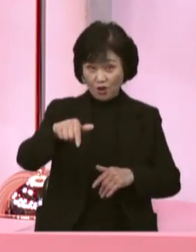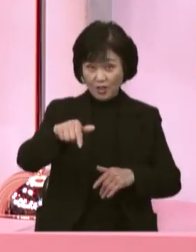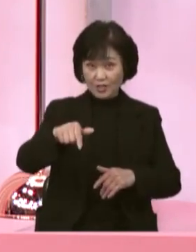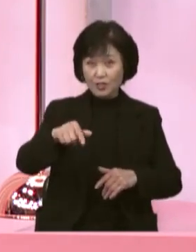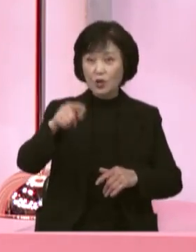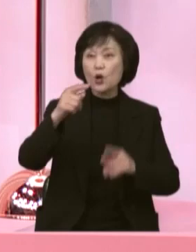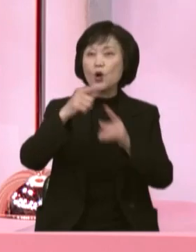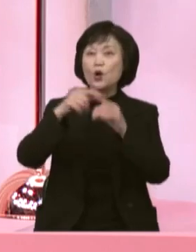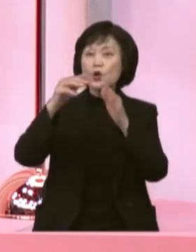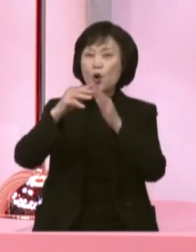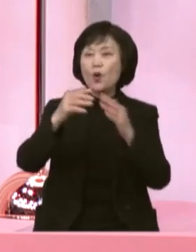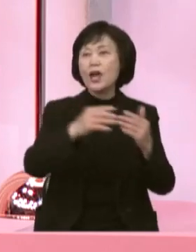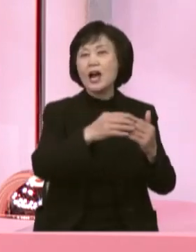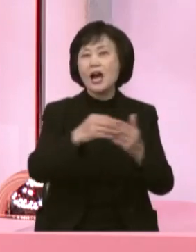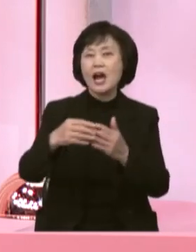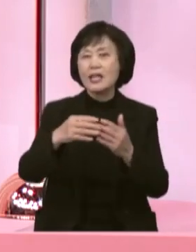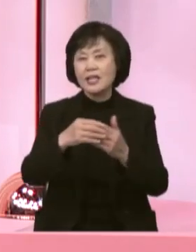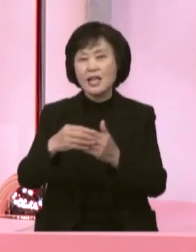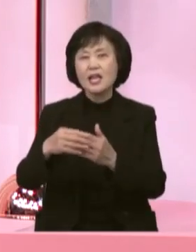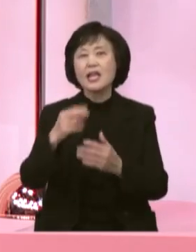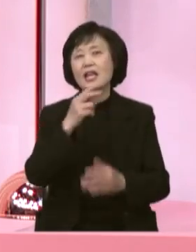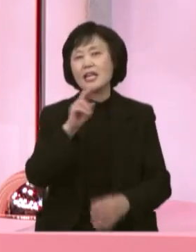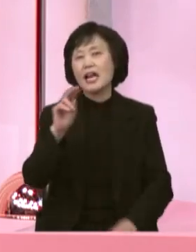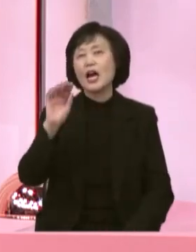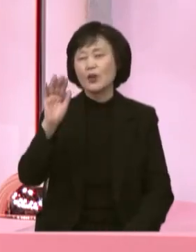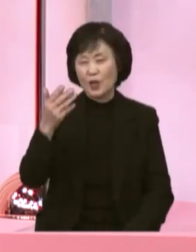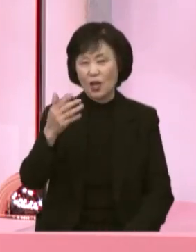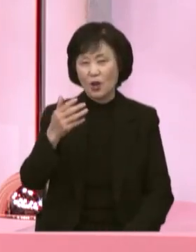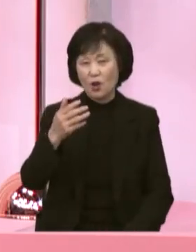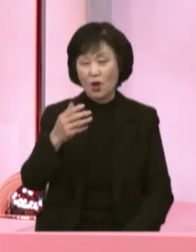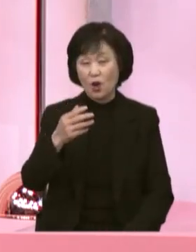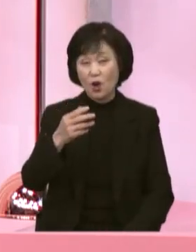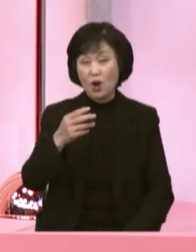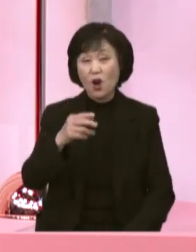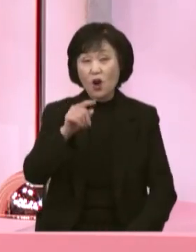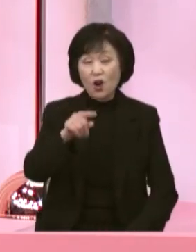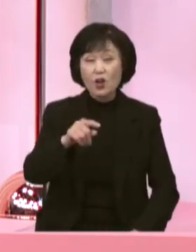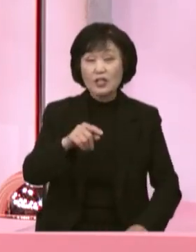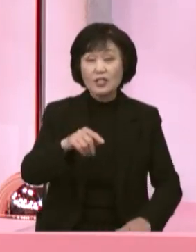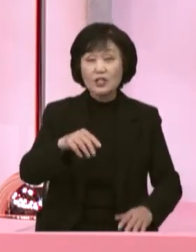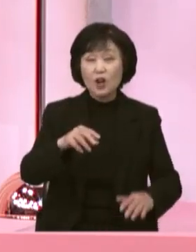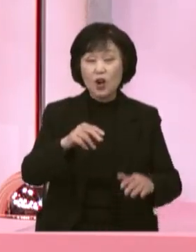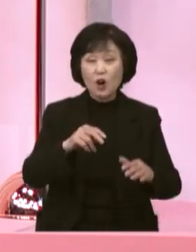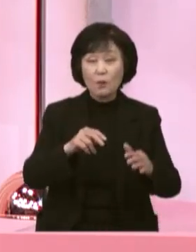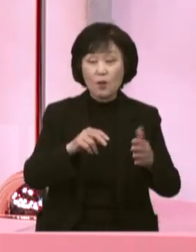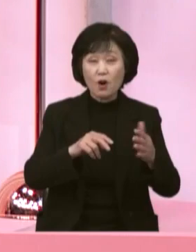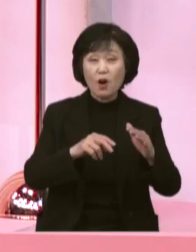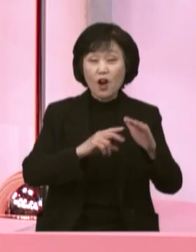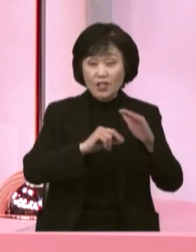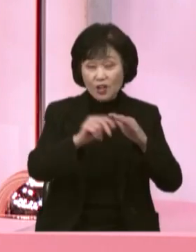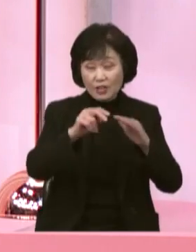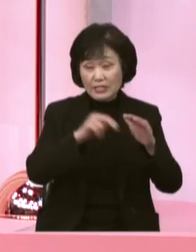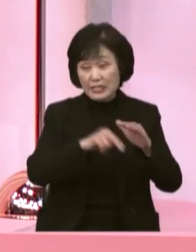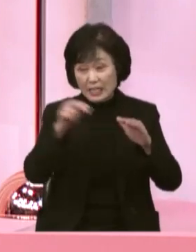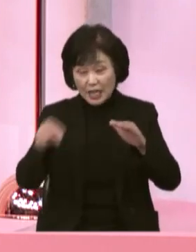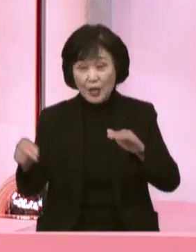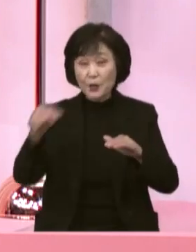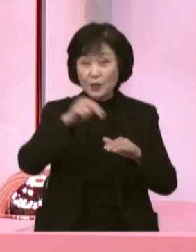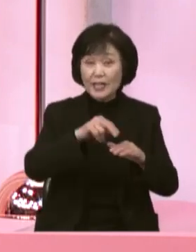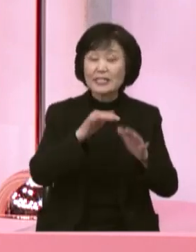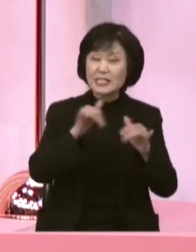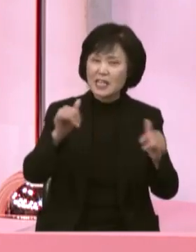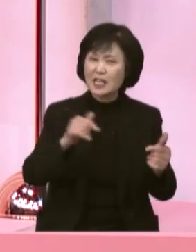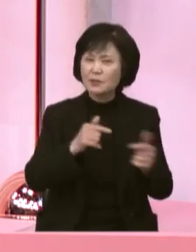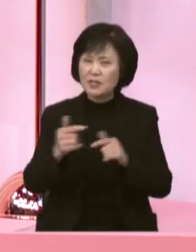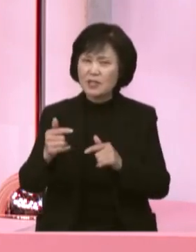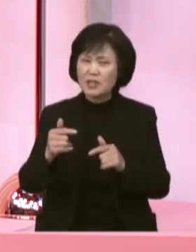하시면 교회고요. 거기서 주보 다니면서 내리는 사람들 왔다 갔다 하는 사람들한테도 내가 좀